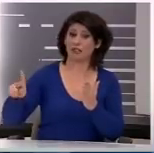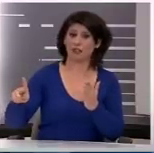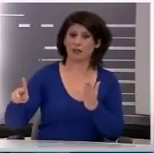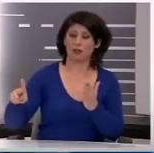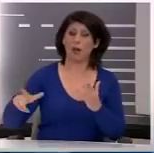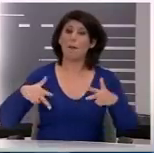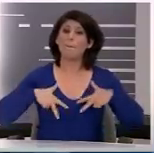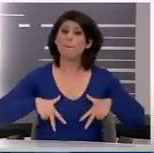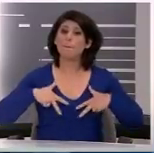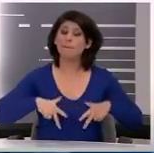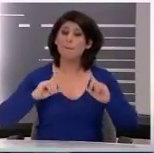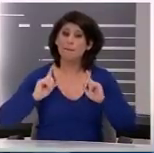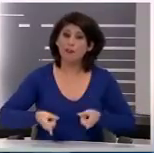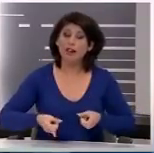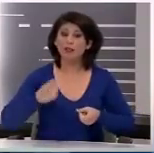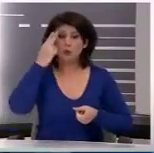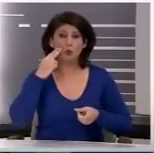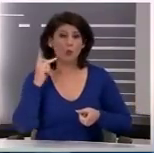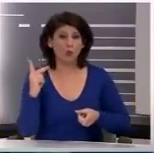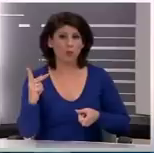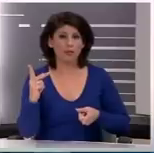με υπουργικές αποφάσεις ο Κουρουμπλής